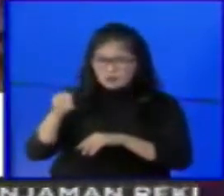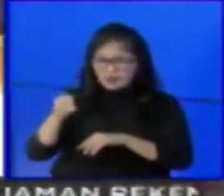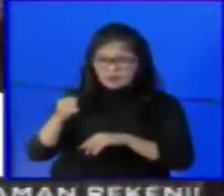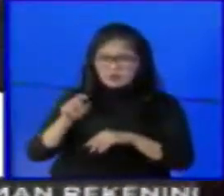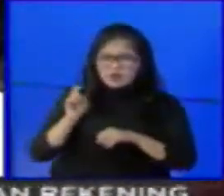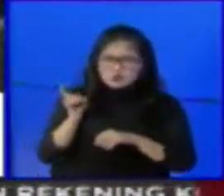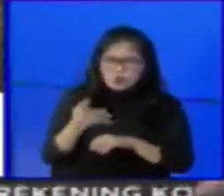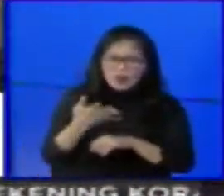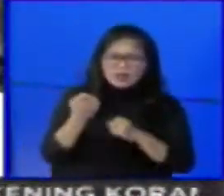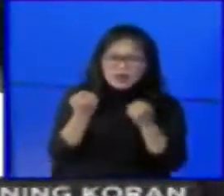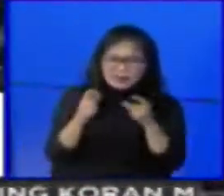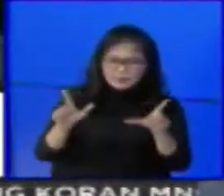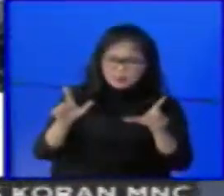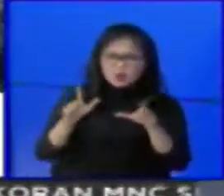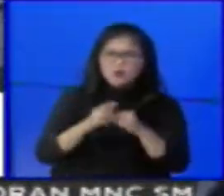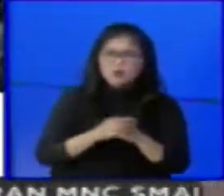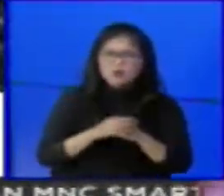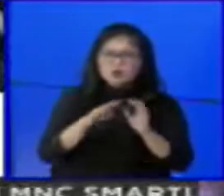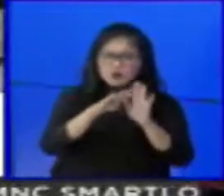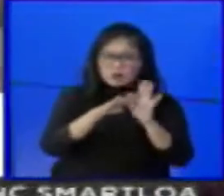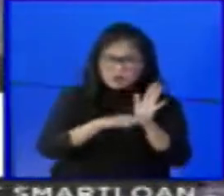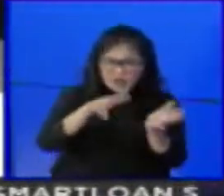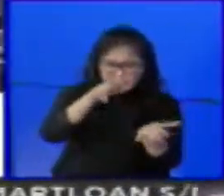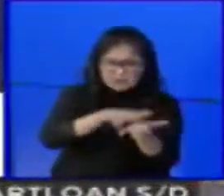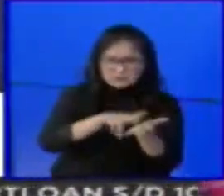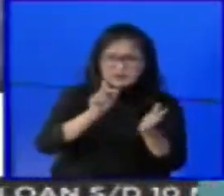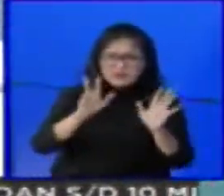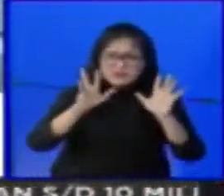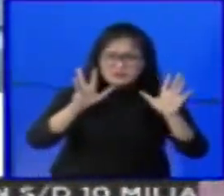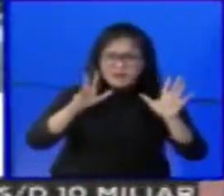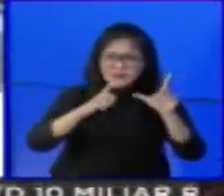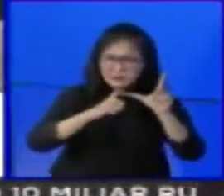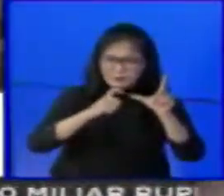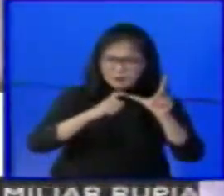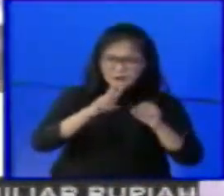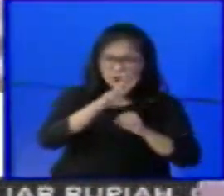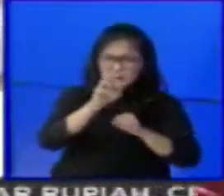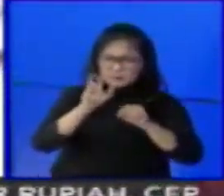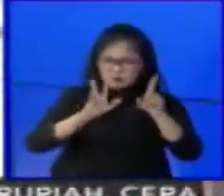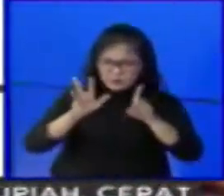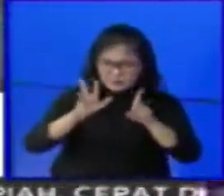Perluasan aturan ganjil genap resmi berlaku pada 9 September 2019 mendatang.